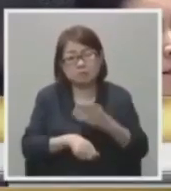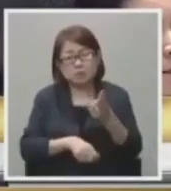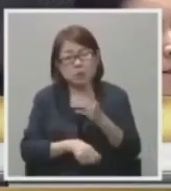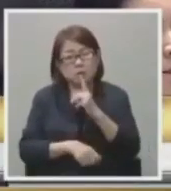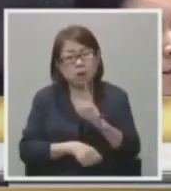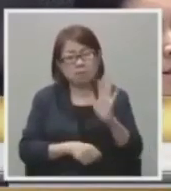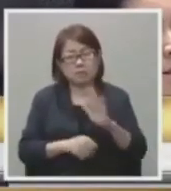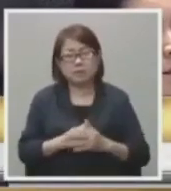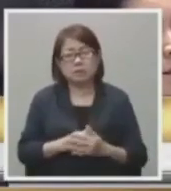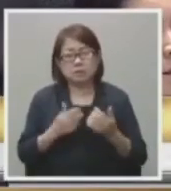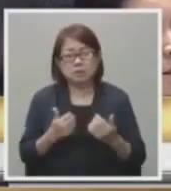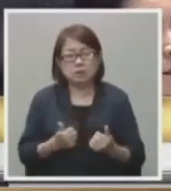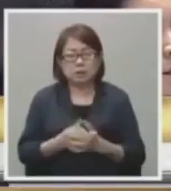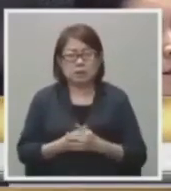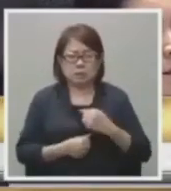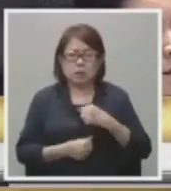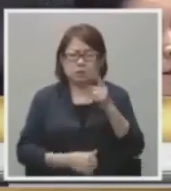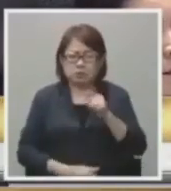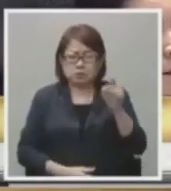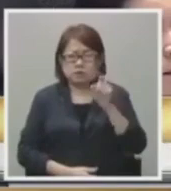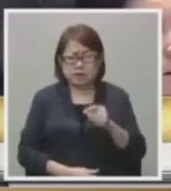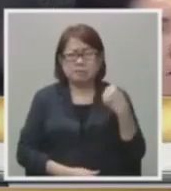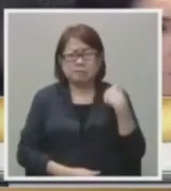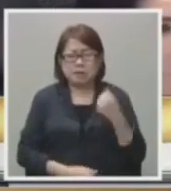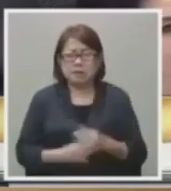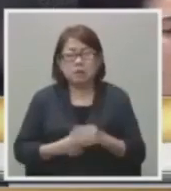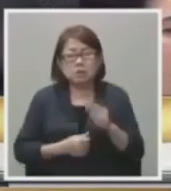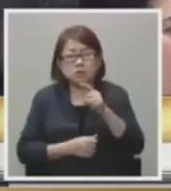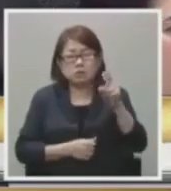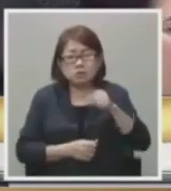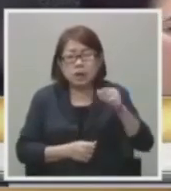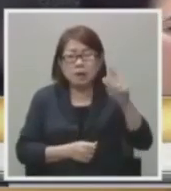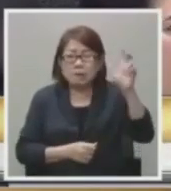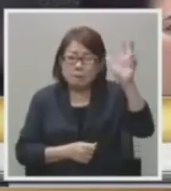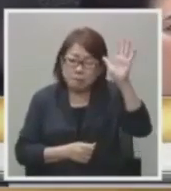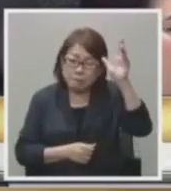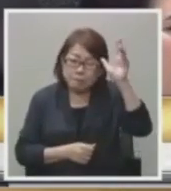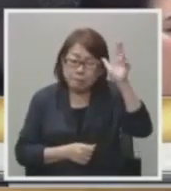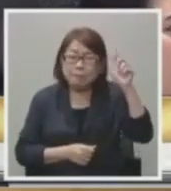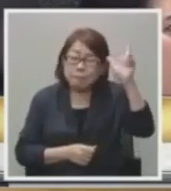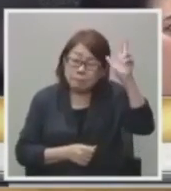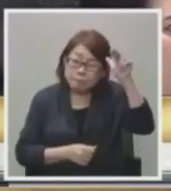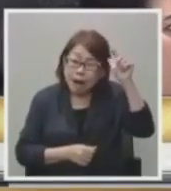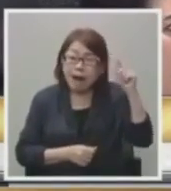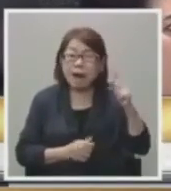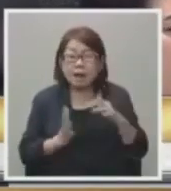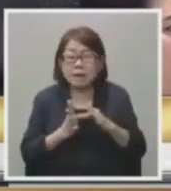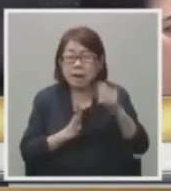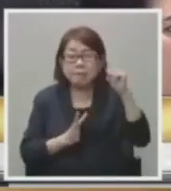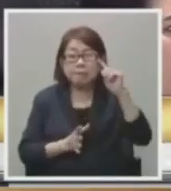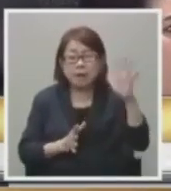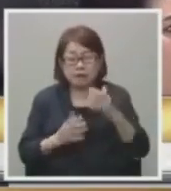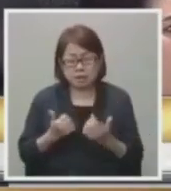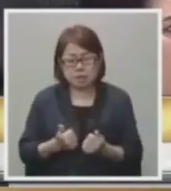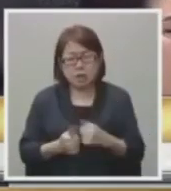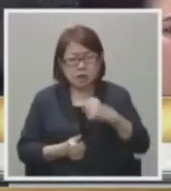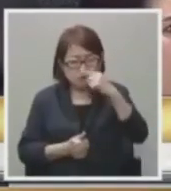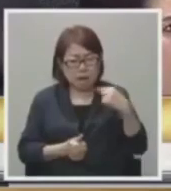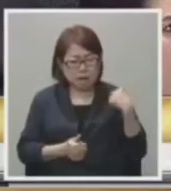นะครับผมสงสัยยาบ้าเนี่ยหลายท่านก็บอกว่าในเมืองไทยเนี่ยไม่มีการ